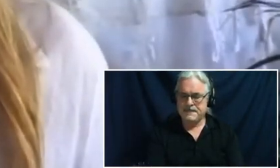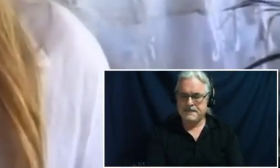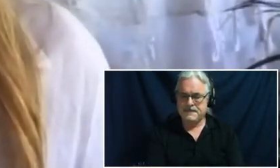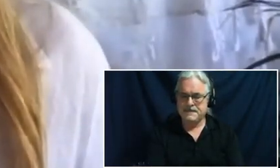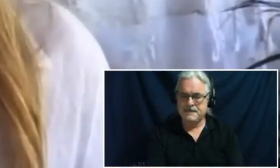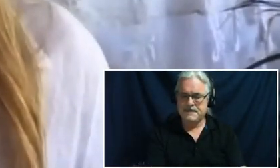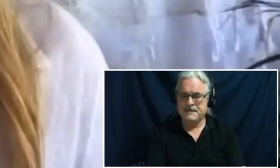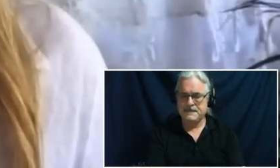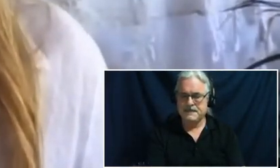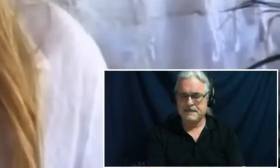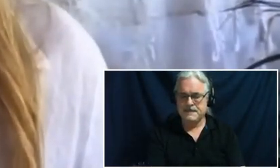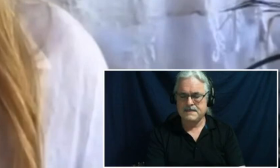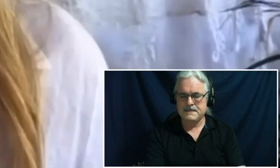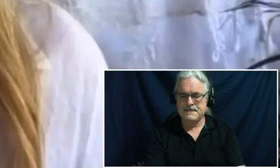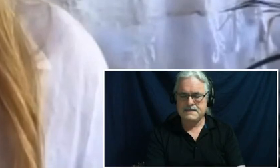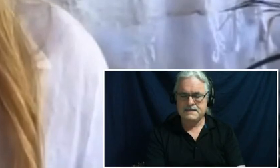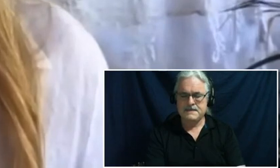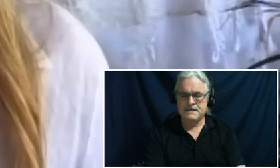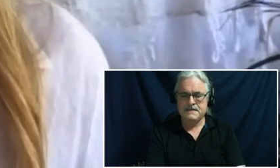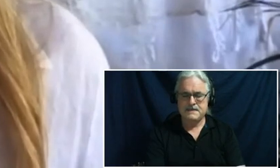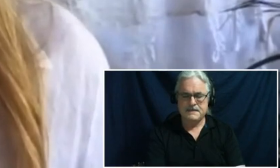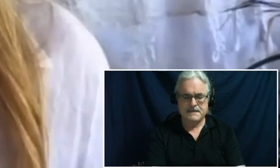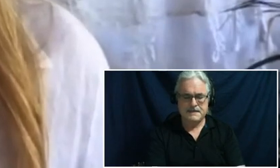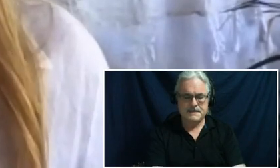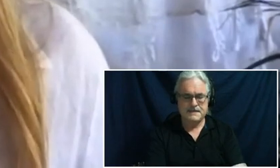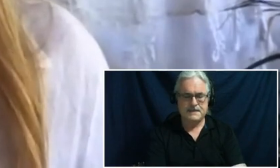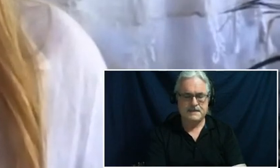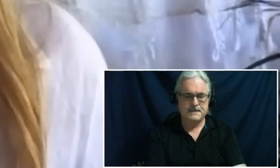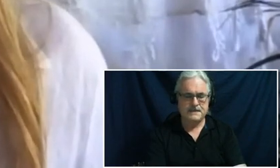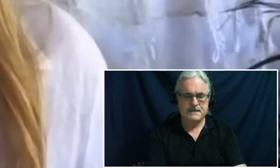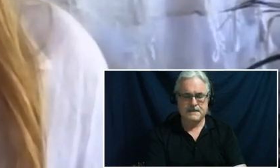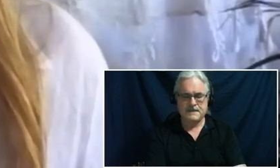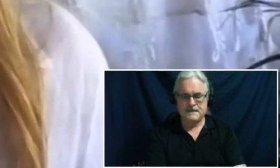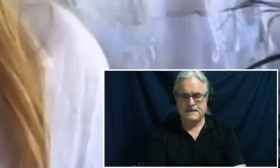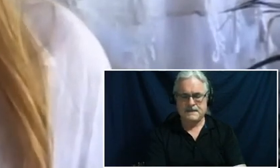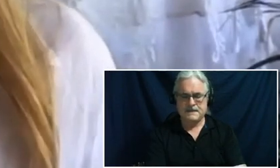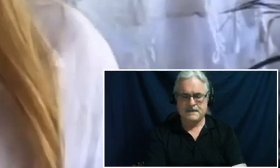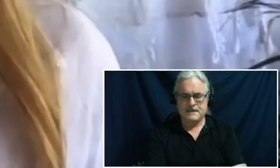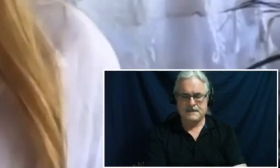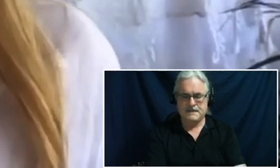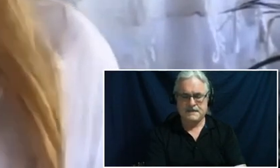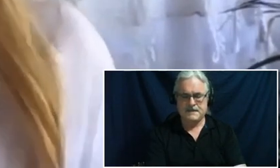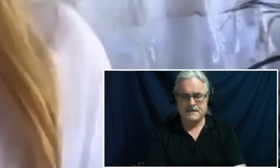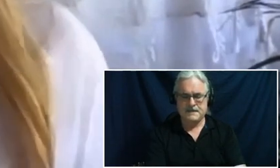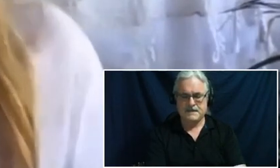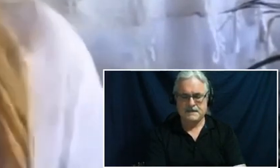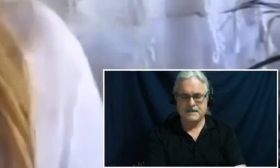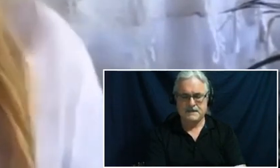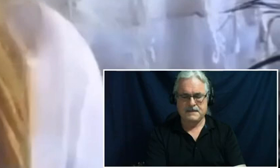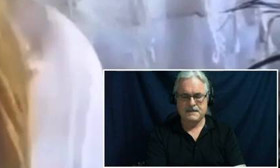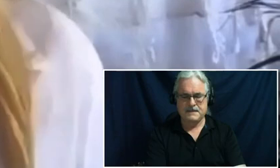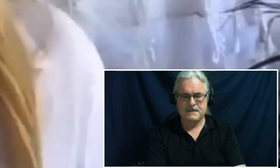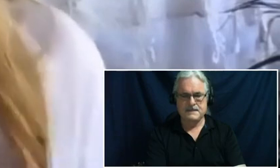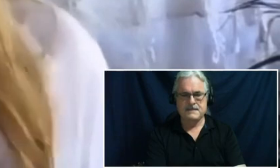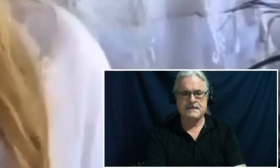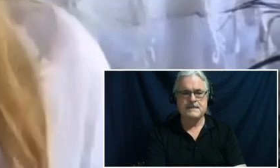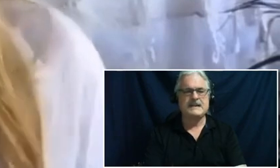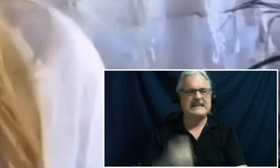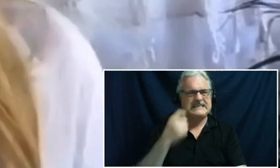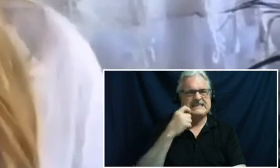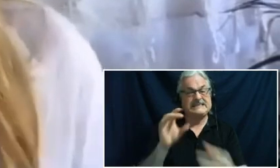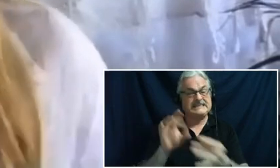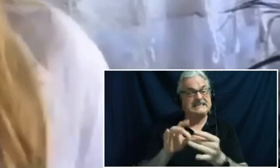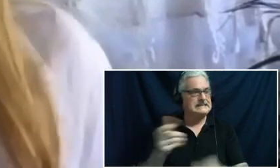notamment pour les LGBTQ aux États-Unis, qui préfèrent rester chez eux plutôt que d'aller à l'école, car ils ne se sentent pas en